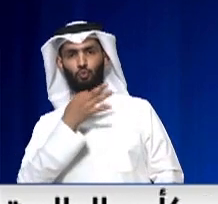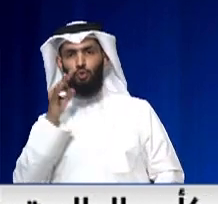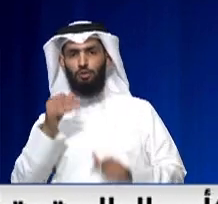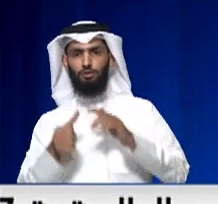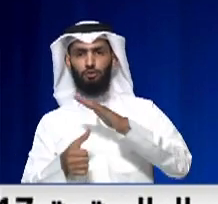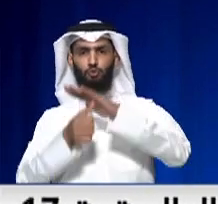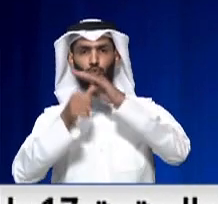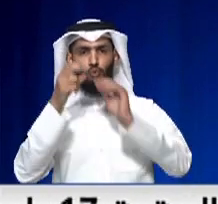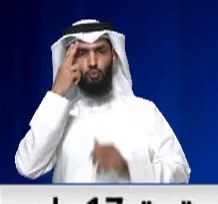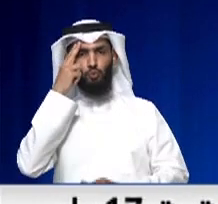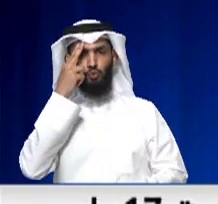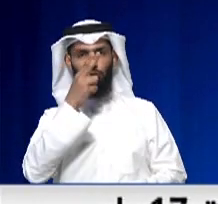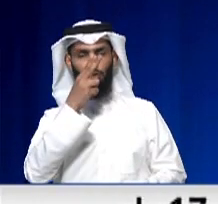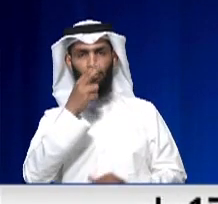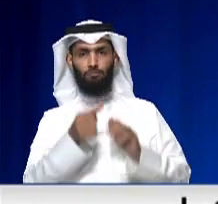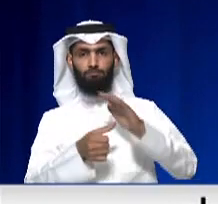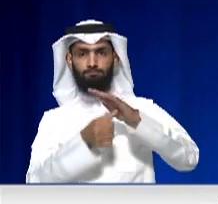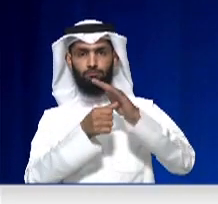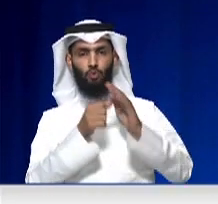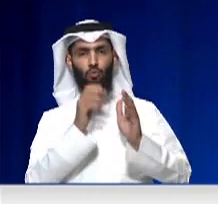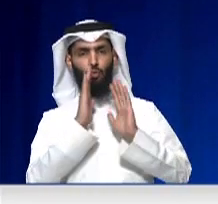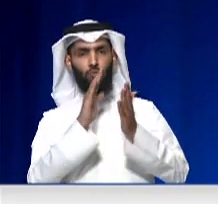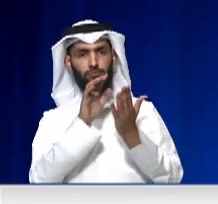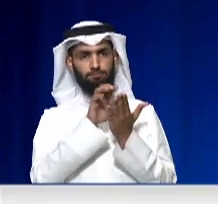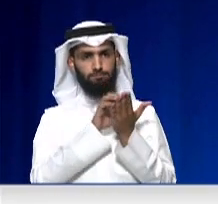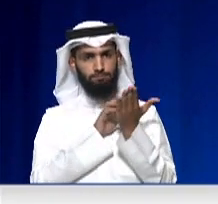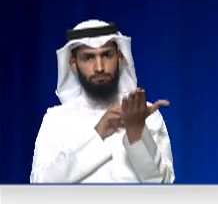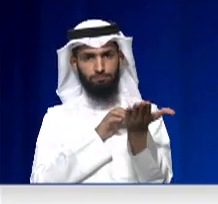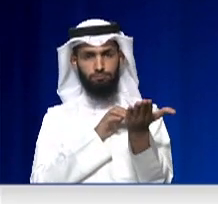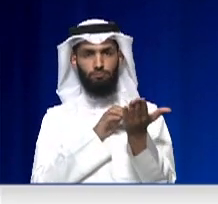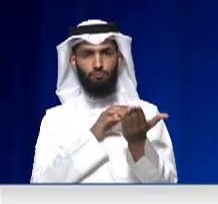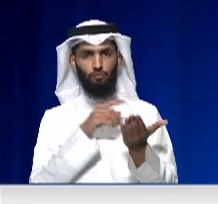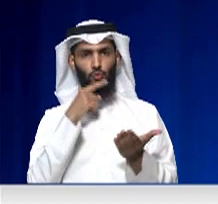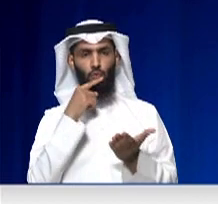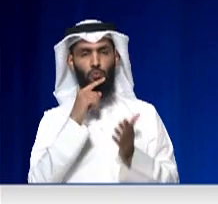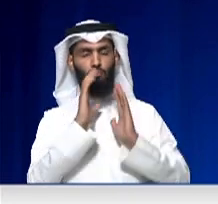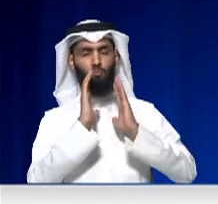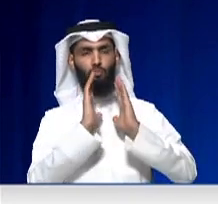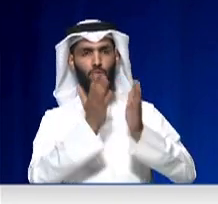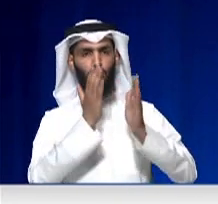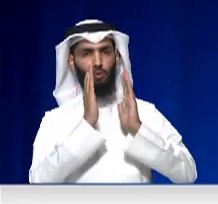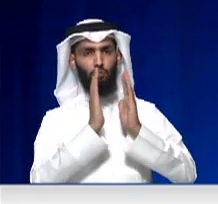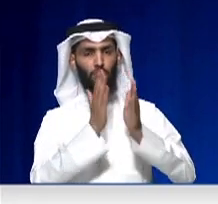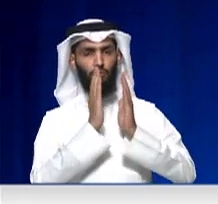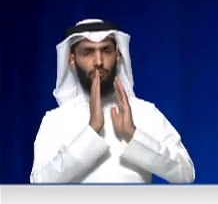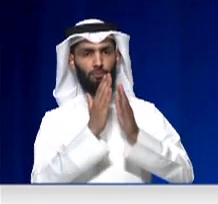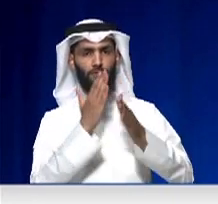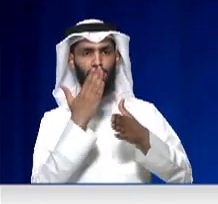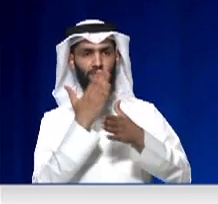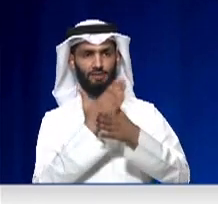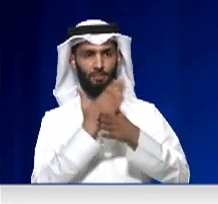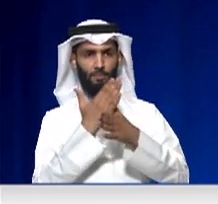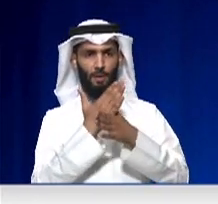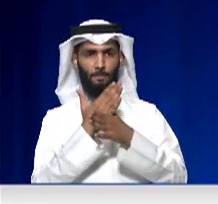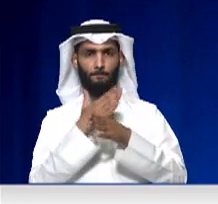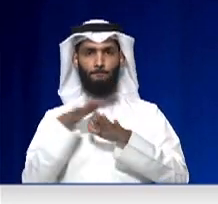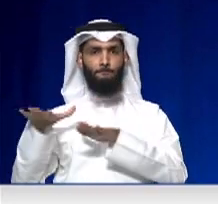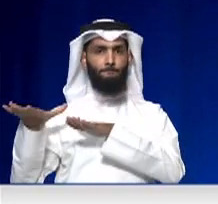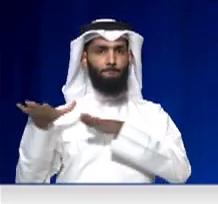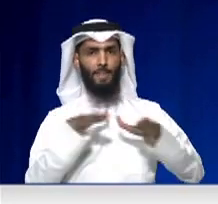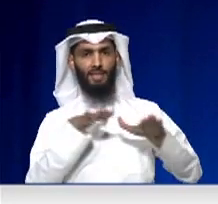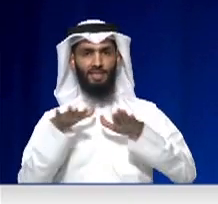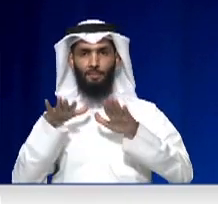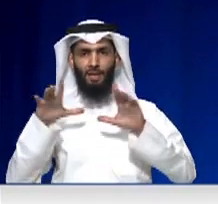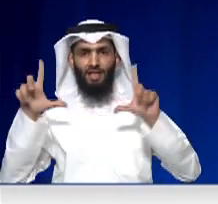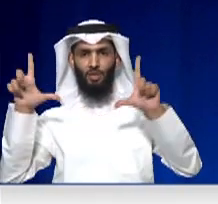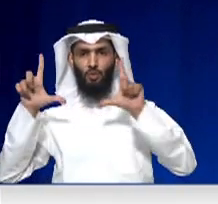العربيه السعوديه الشقيقه ضمنها خالص تهانيه بمناسبه اعلان المكتب الدولي للمعارض